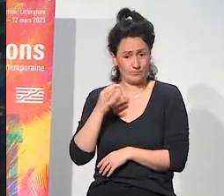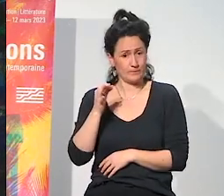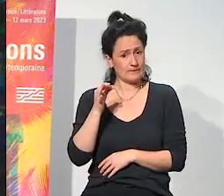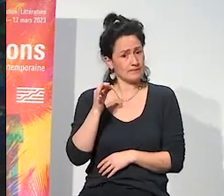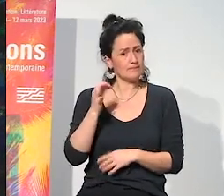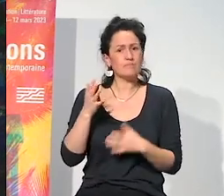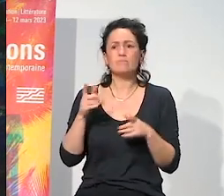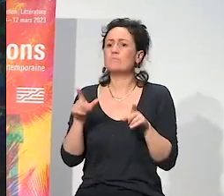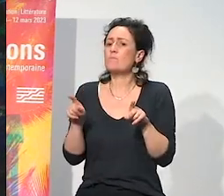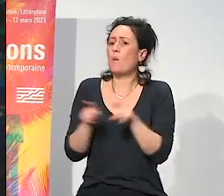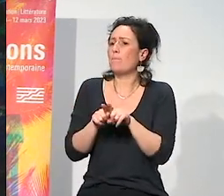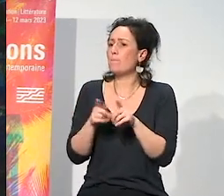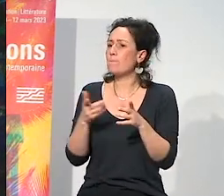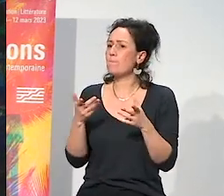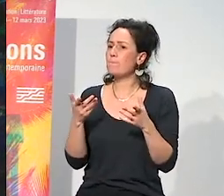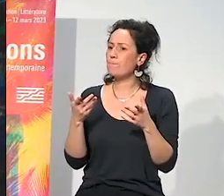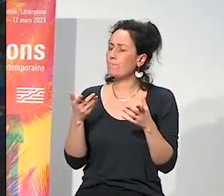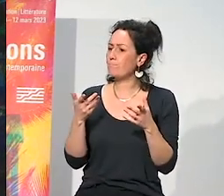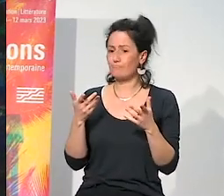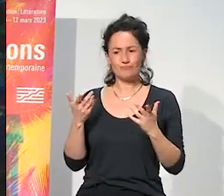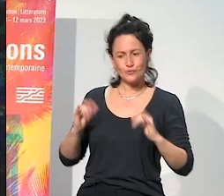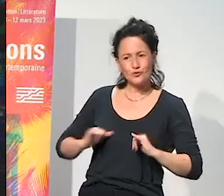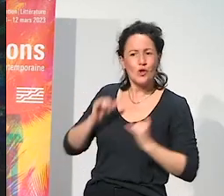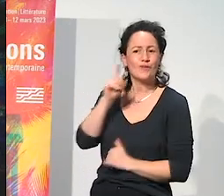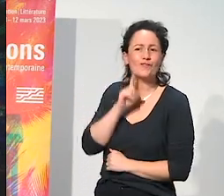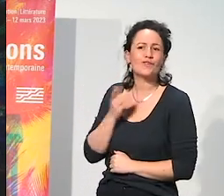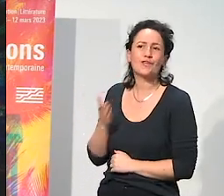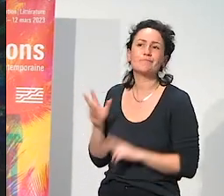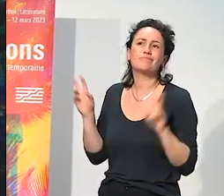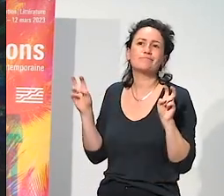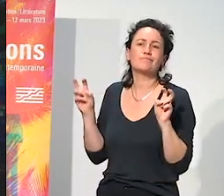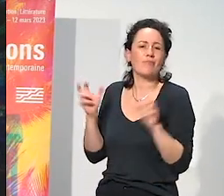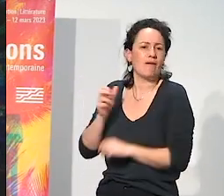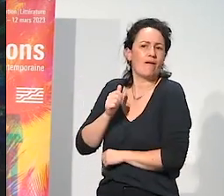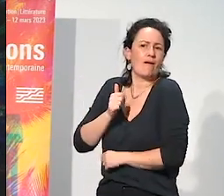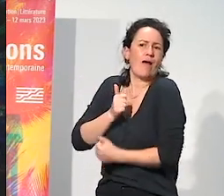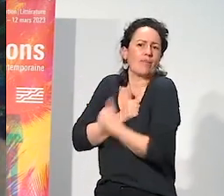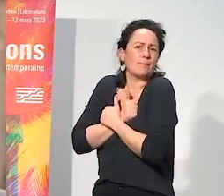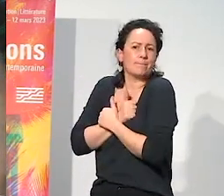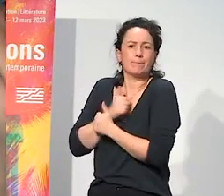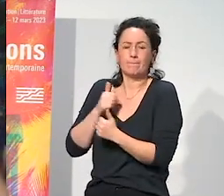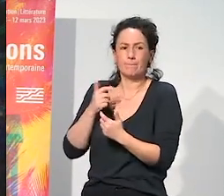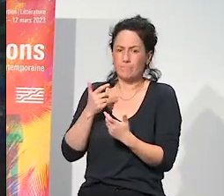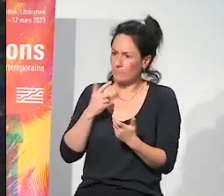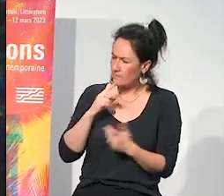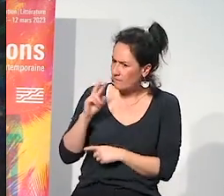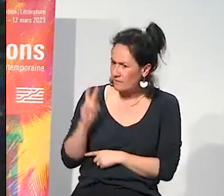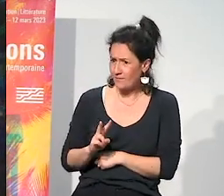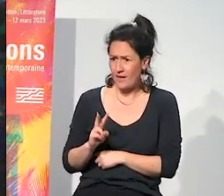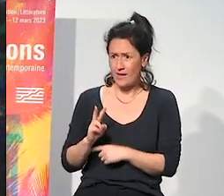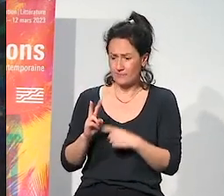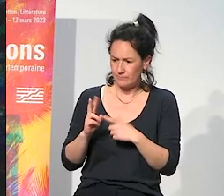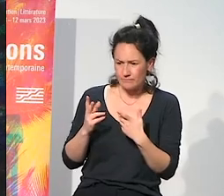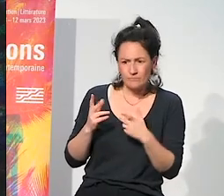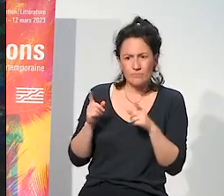Évidemment, quelque chose de... c'est une jeune fille, donc c'est quelque chose d'intime. Il y a vraiment quelque chose de l'ordre de ce qu'on lui